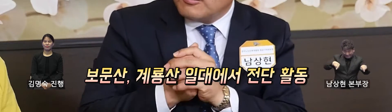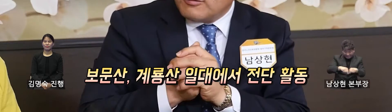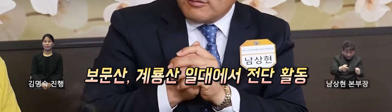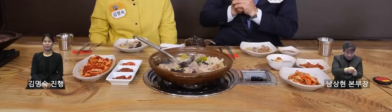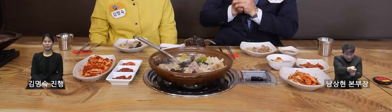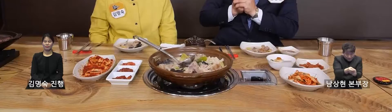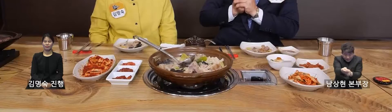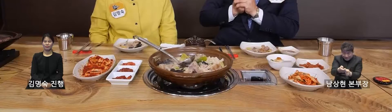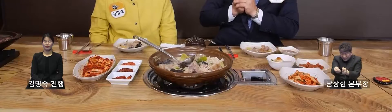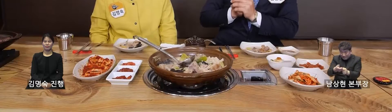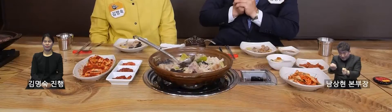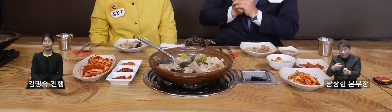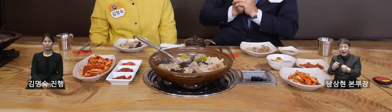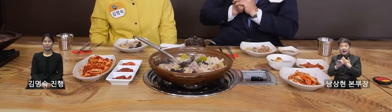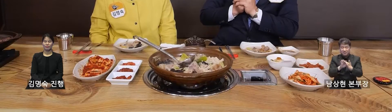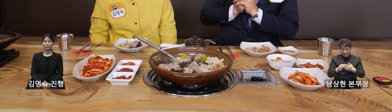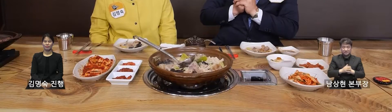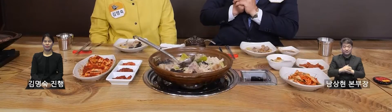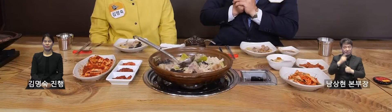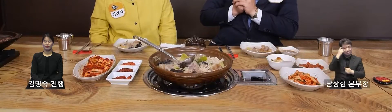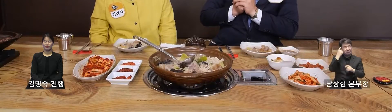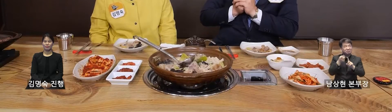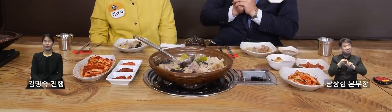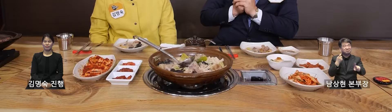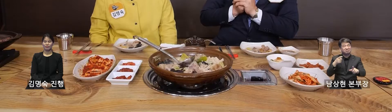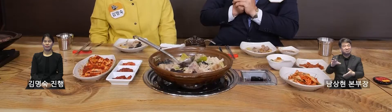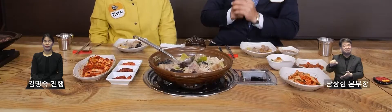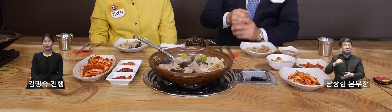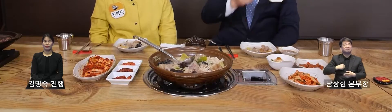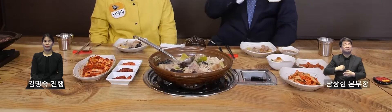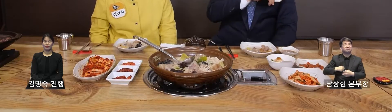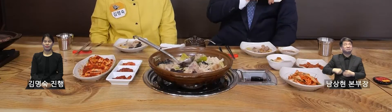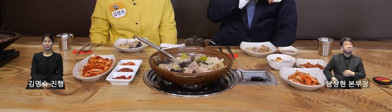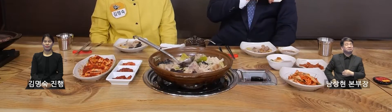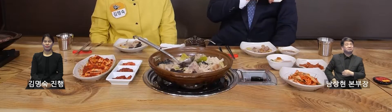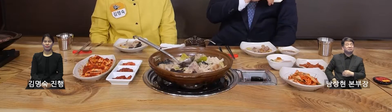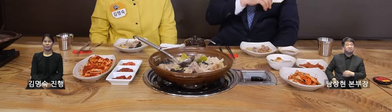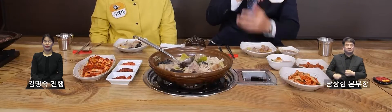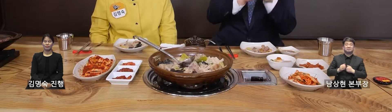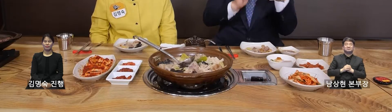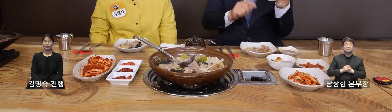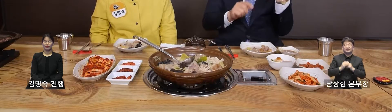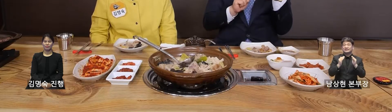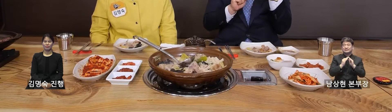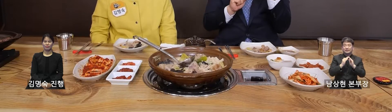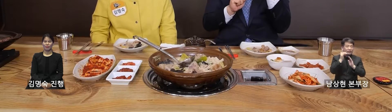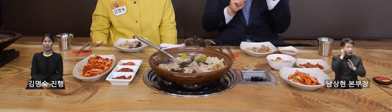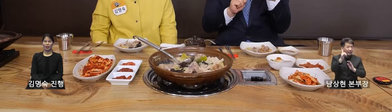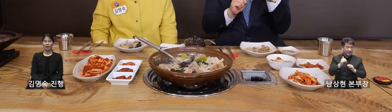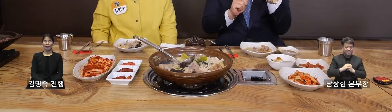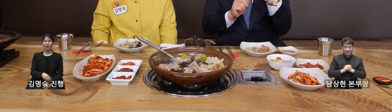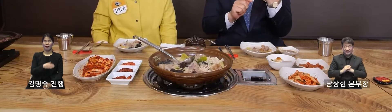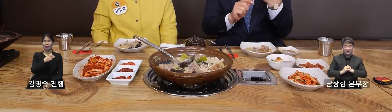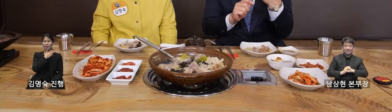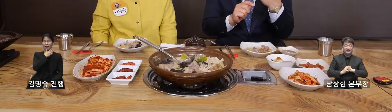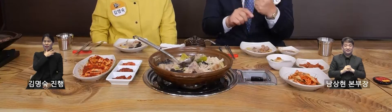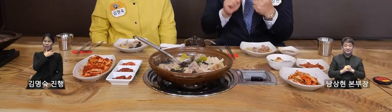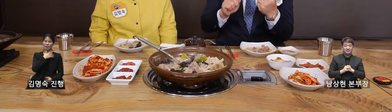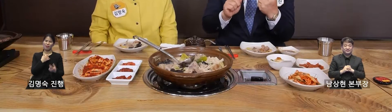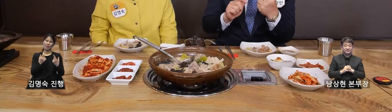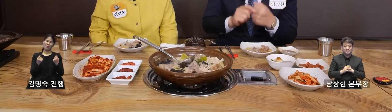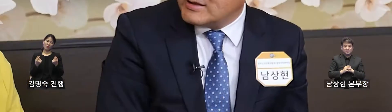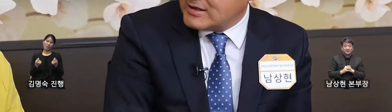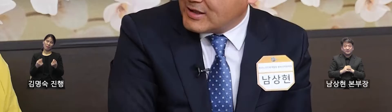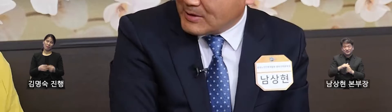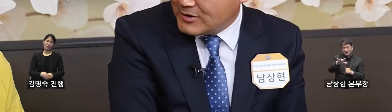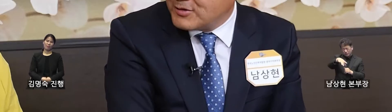이렇게 들고 아무 관심 없는 듯이 하다가 가방에다 넣어갖고 가서 집에 가서 전화를 하세요. 이제.